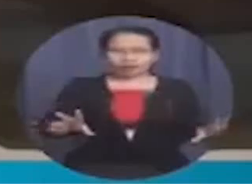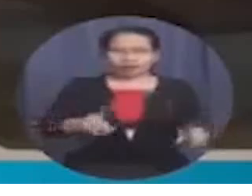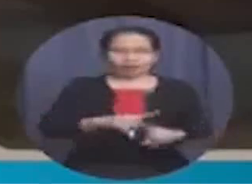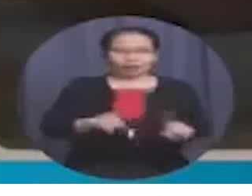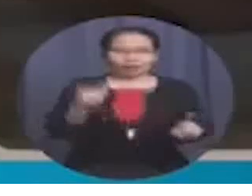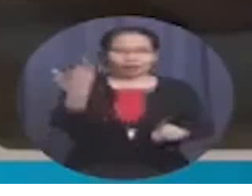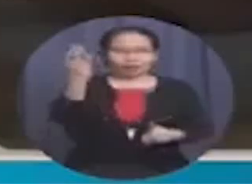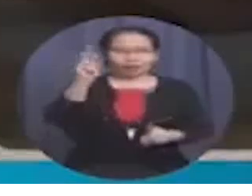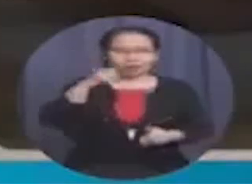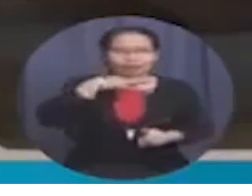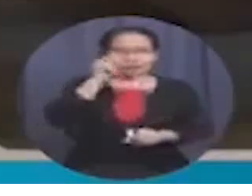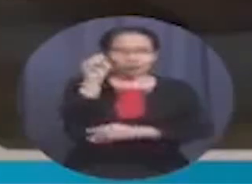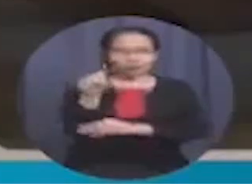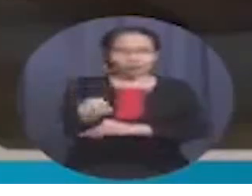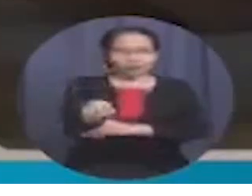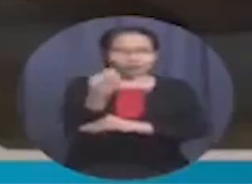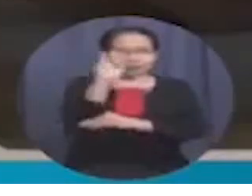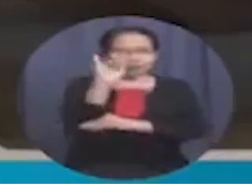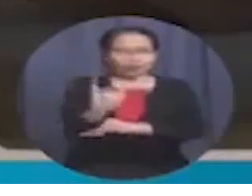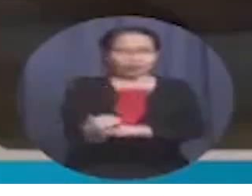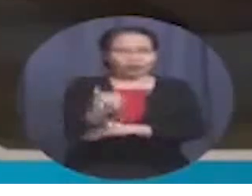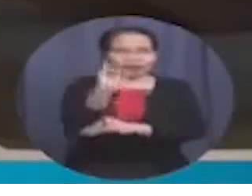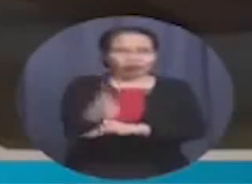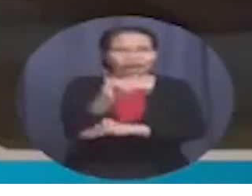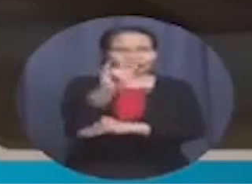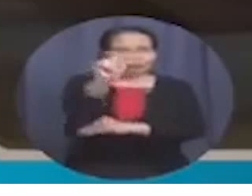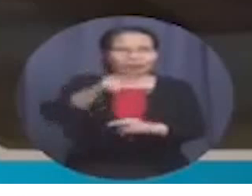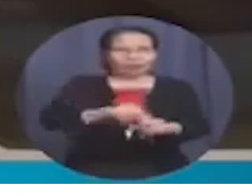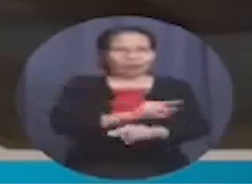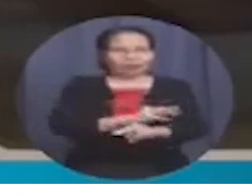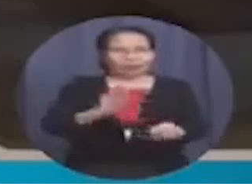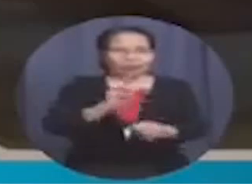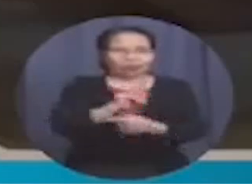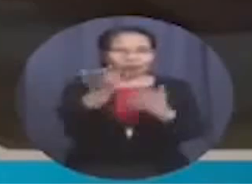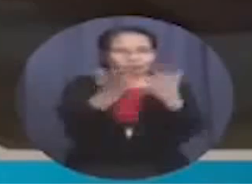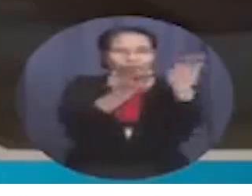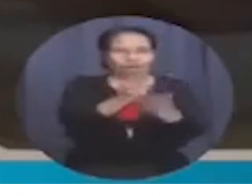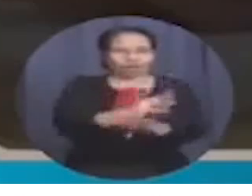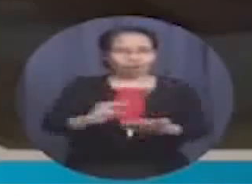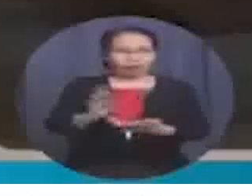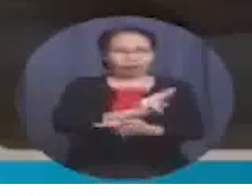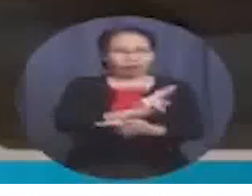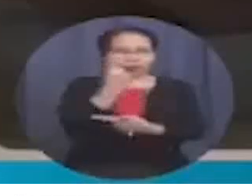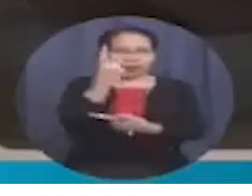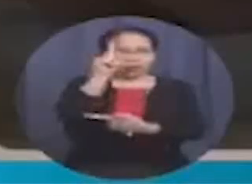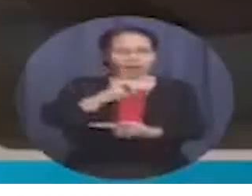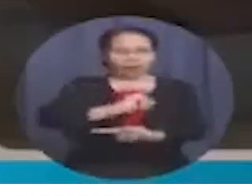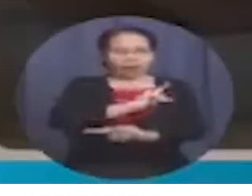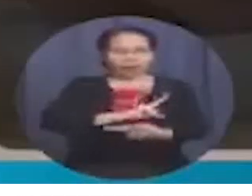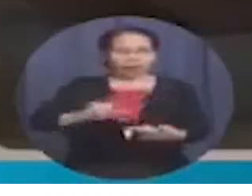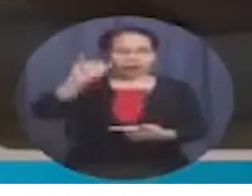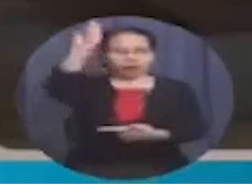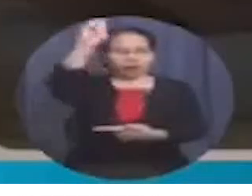thou shalt not bow down thyself unto them, nor let them. For I,